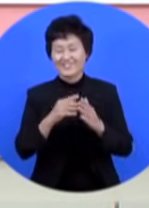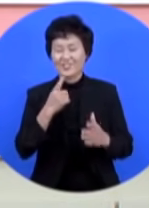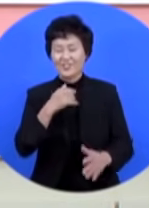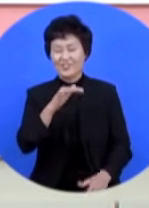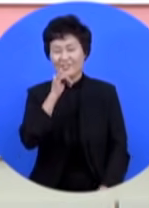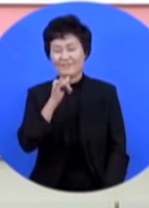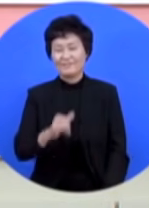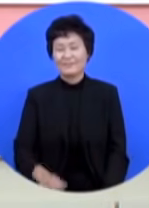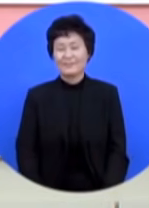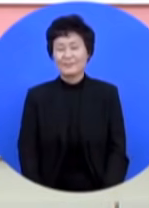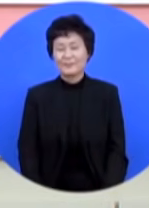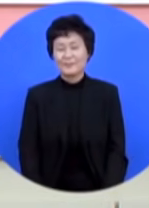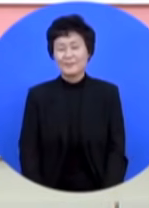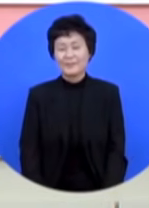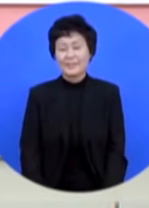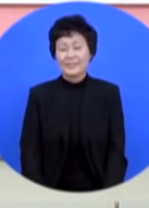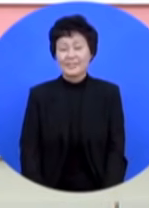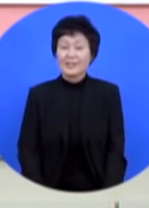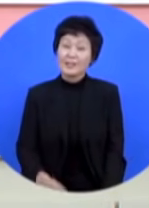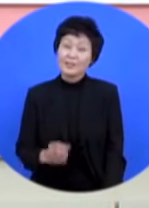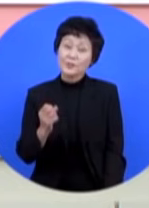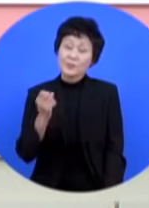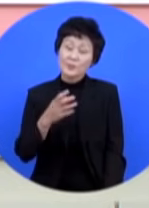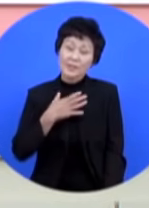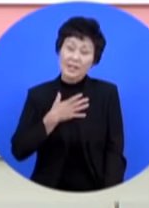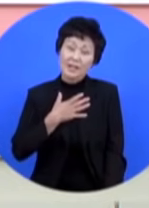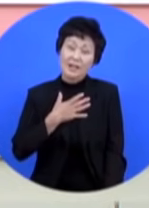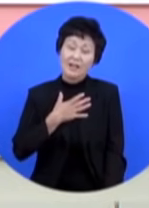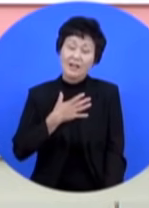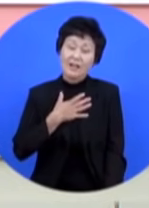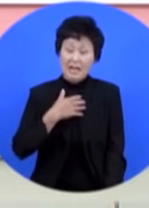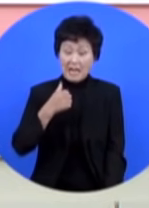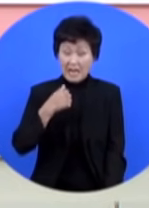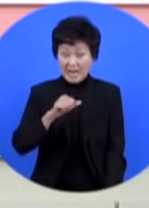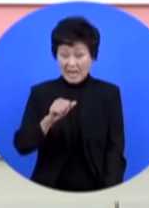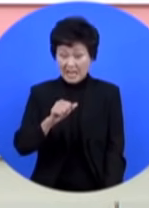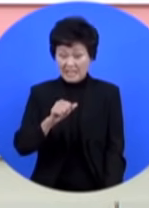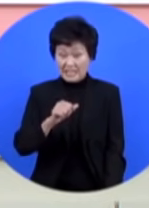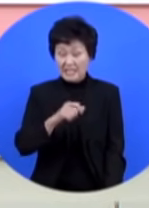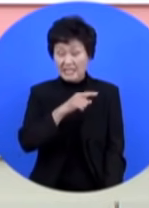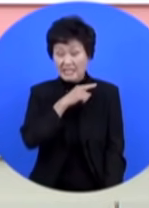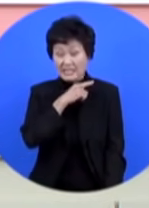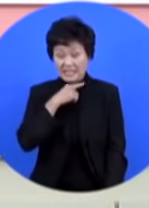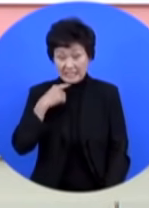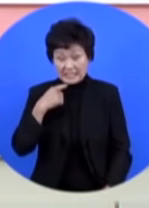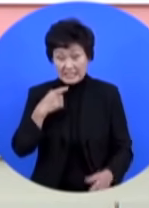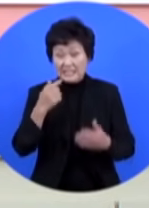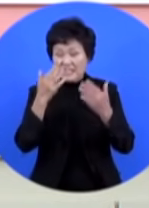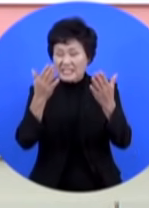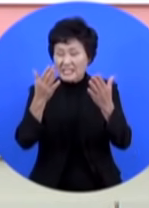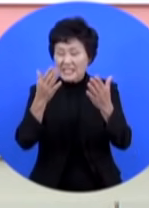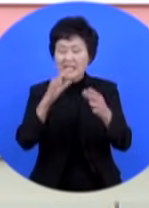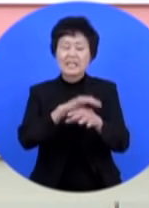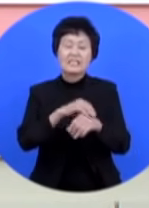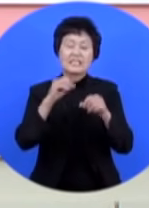그러면서 제가 이제 아들의 희생이 헛되지 않도록 이